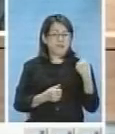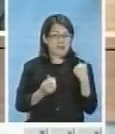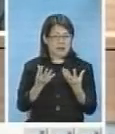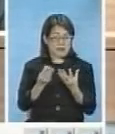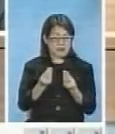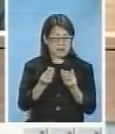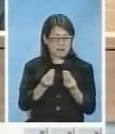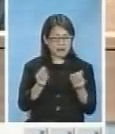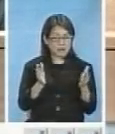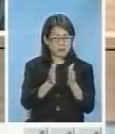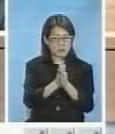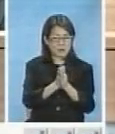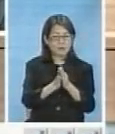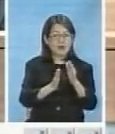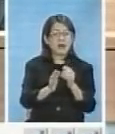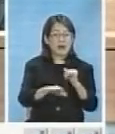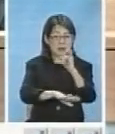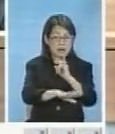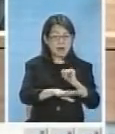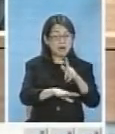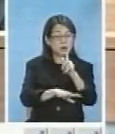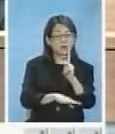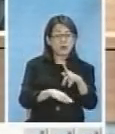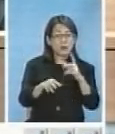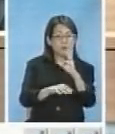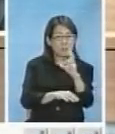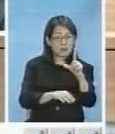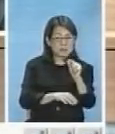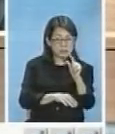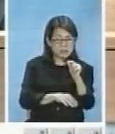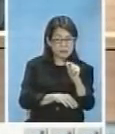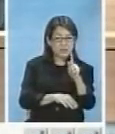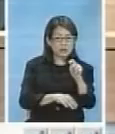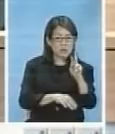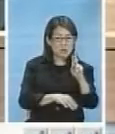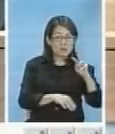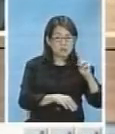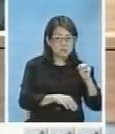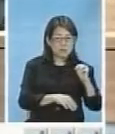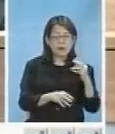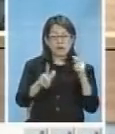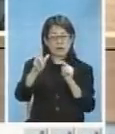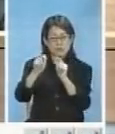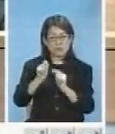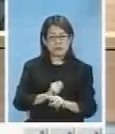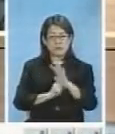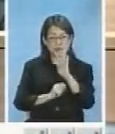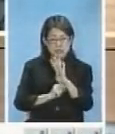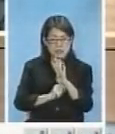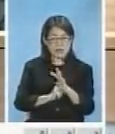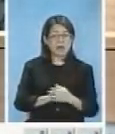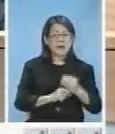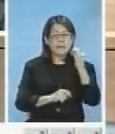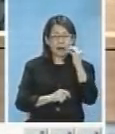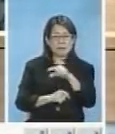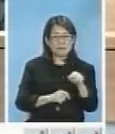ทั้งสิ้น620ตารางกิโลเมตรประกอบไปด้วย4ตำบล30หมู่บ้านพื้นที่ของอำเภอน้